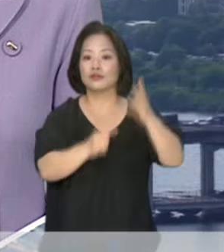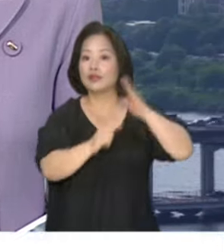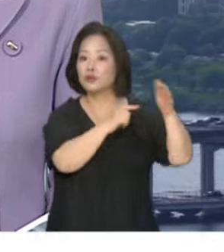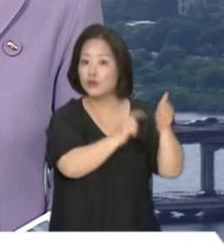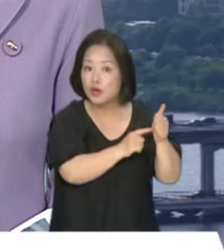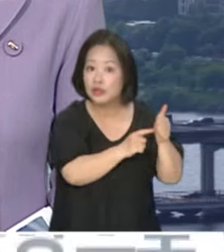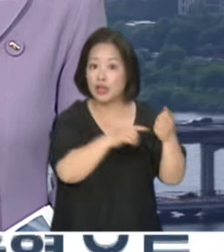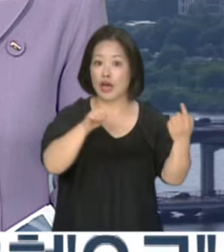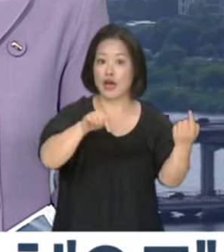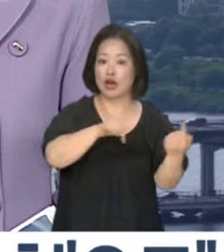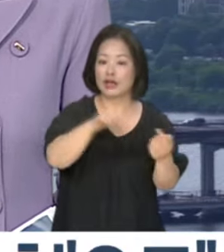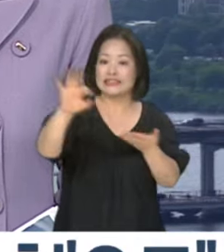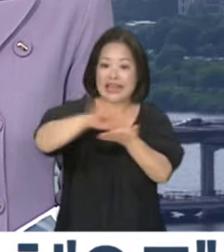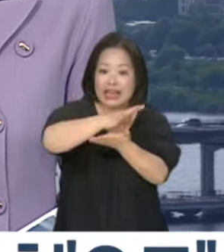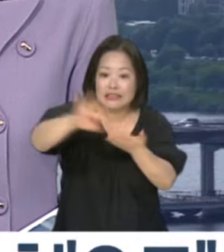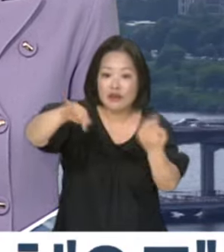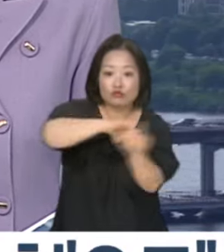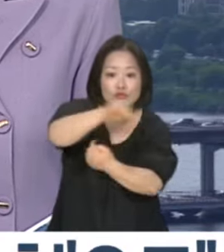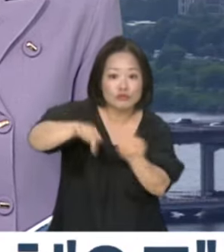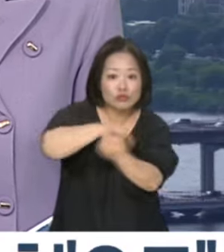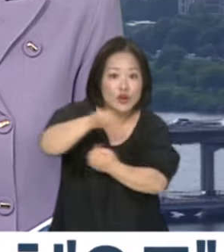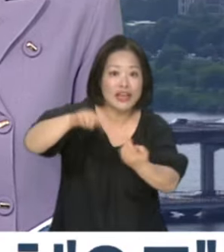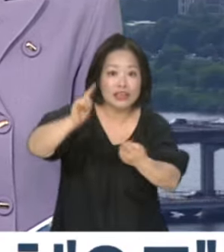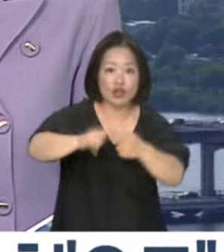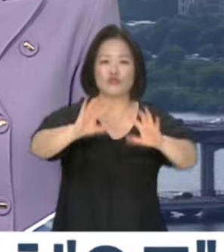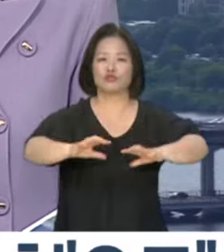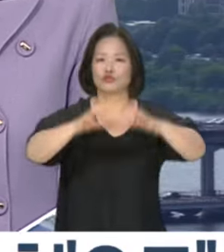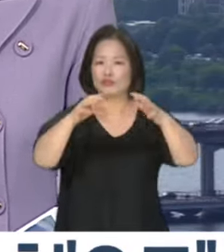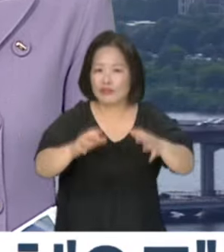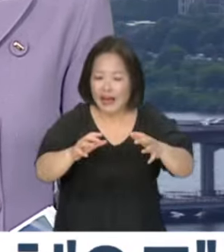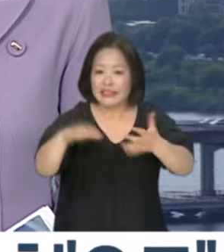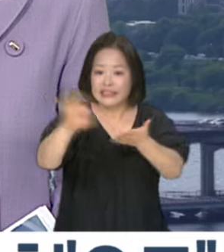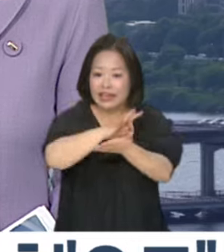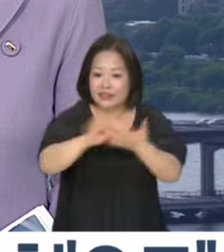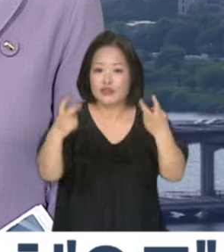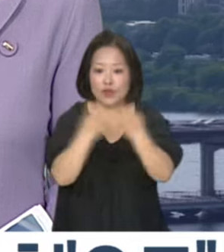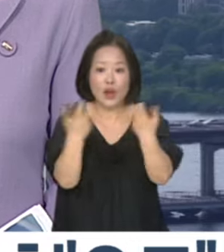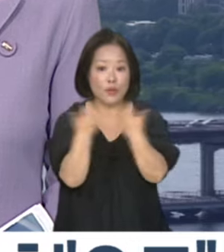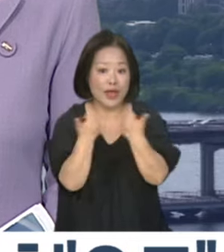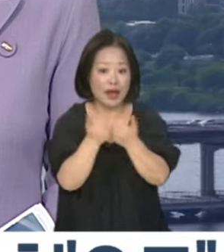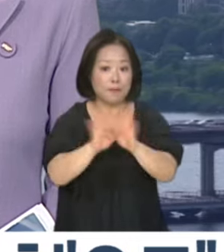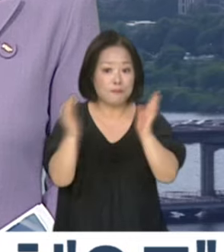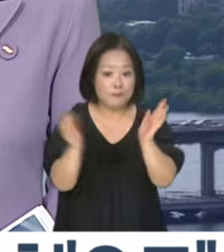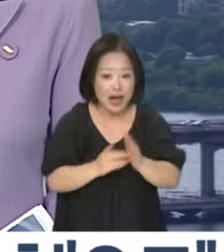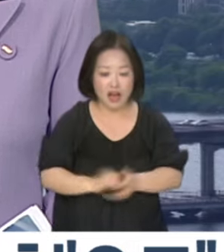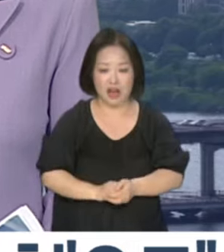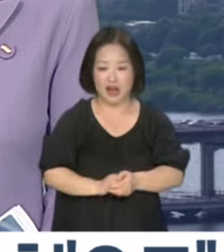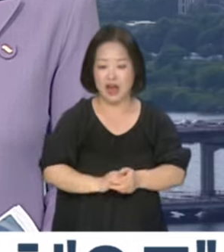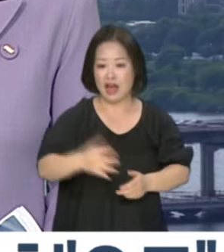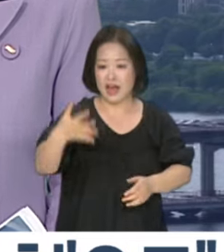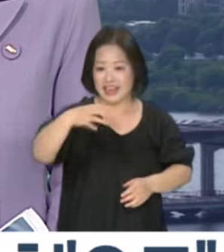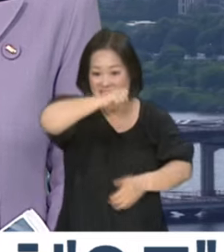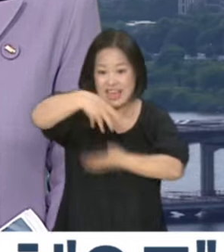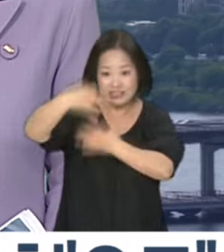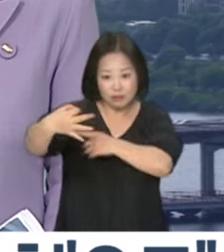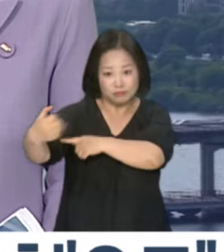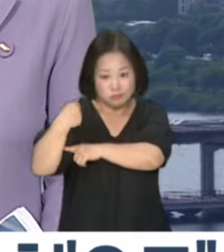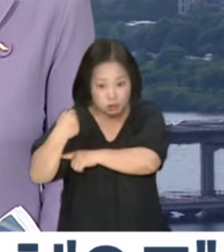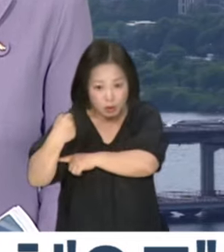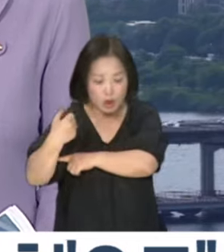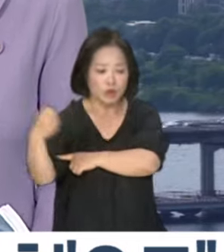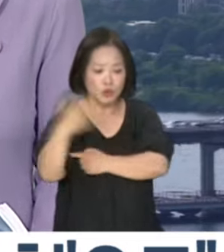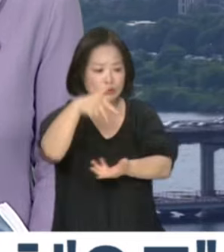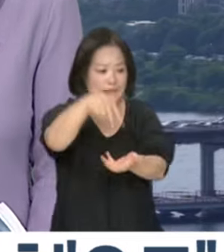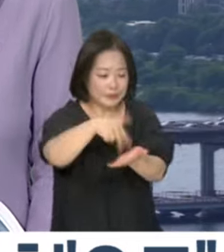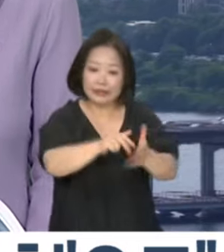네, 윤석열 대통령 재정 운용 방향을 논의하는 국가재정전략회의를 열었습니다. 건전 재정 기조를 유지하되 현장